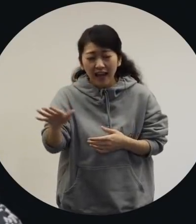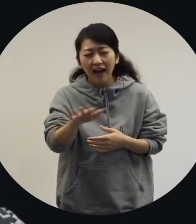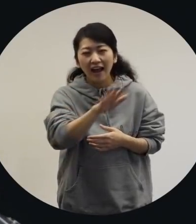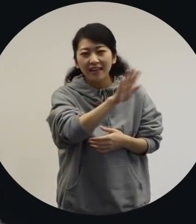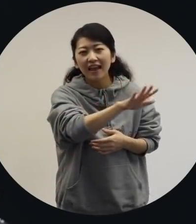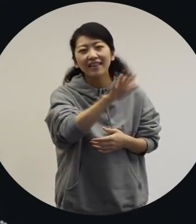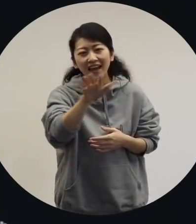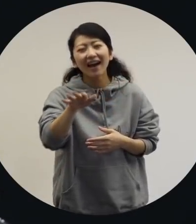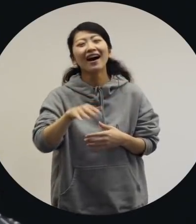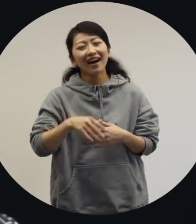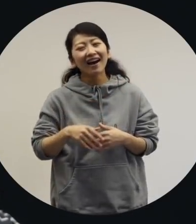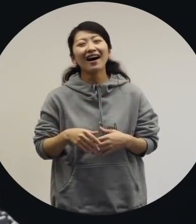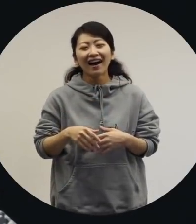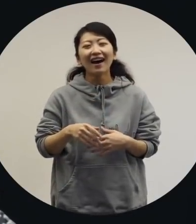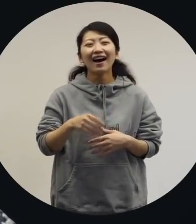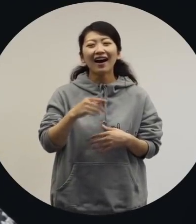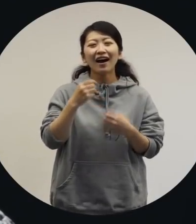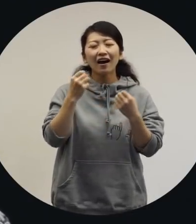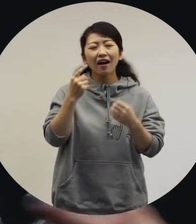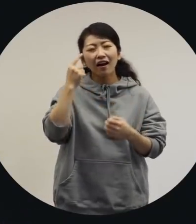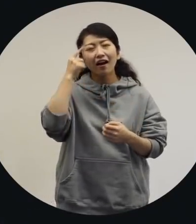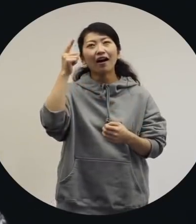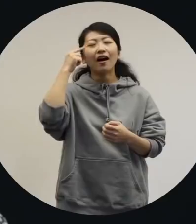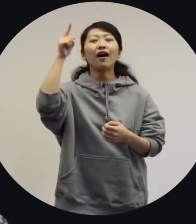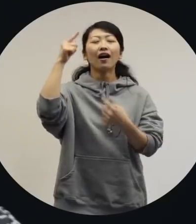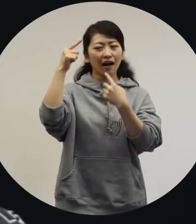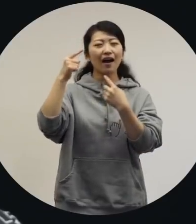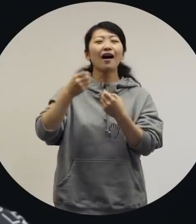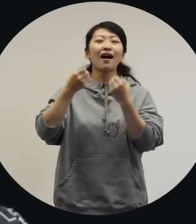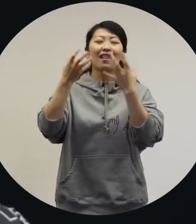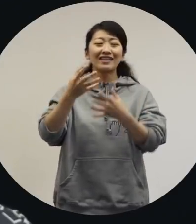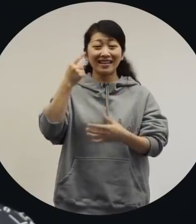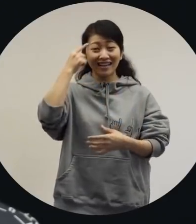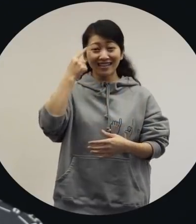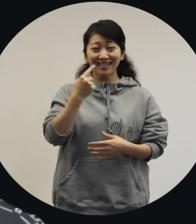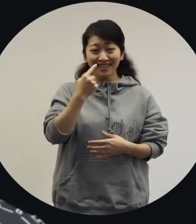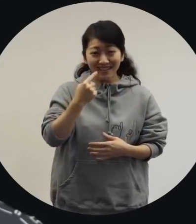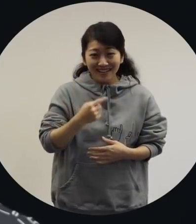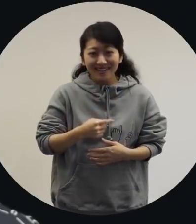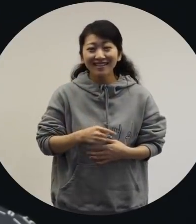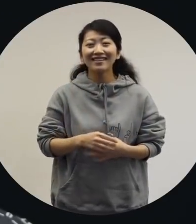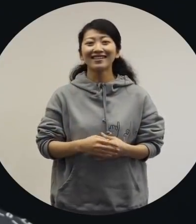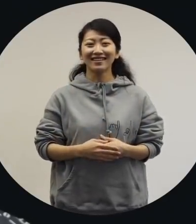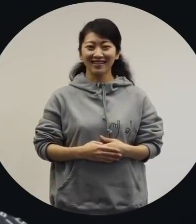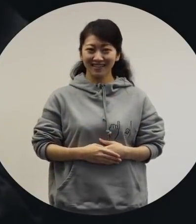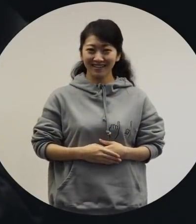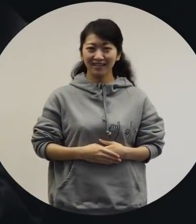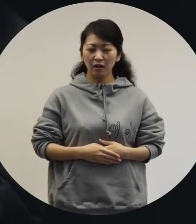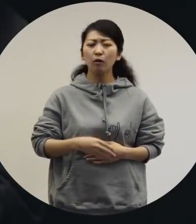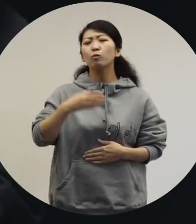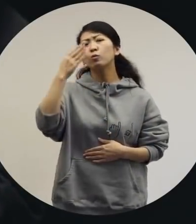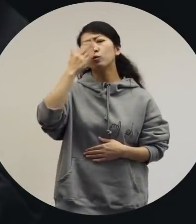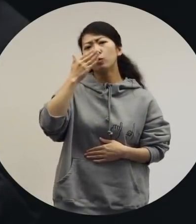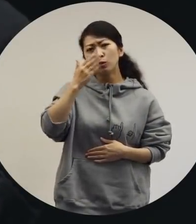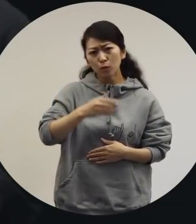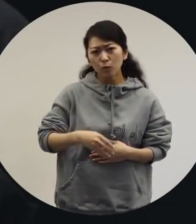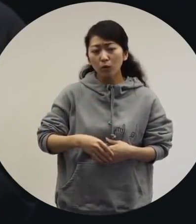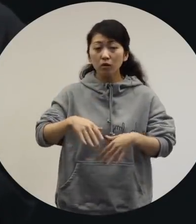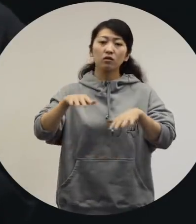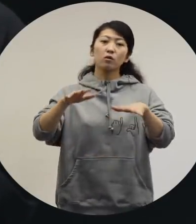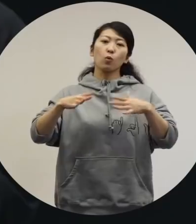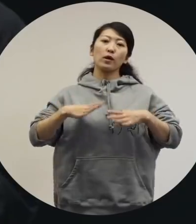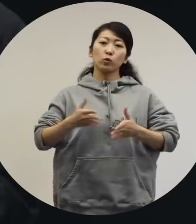これも音あったなっていう思い出すことは 新しいですね。 なるほど。な